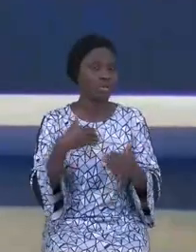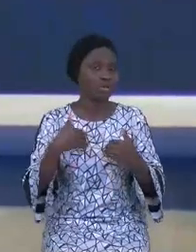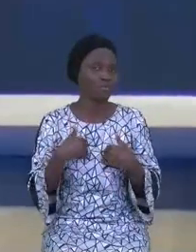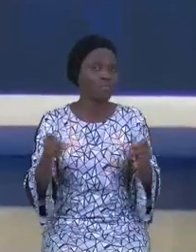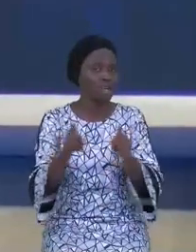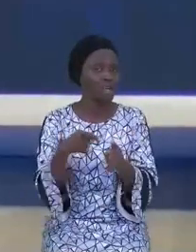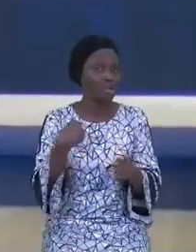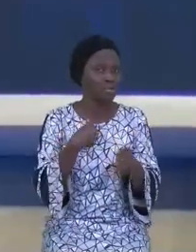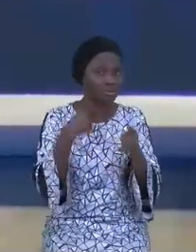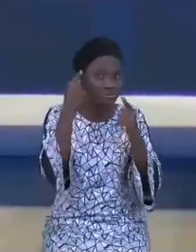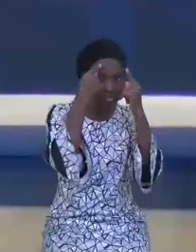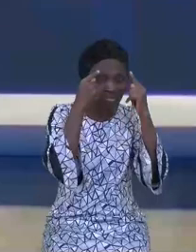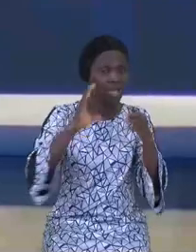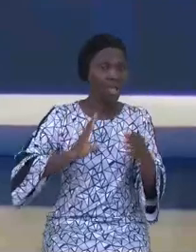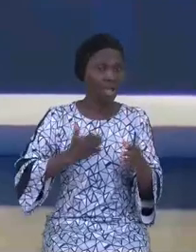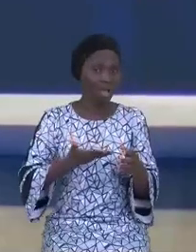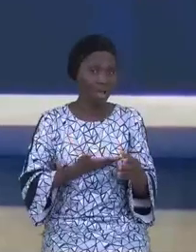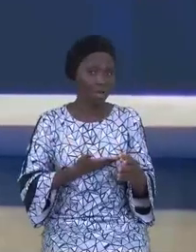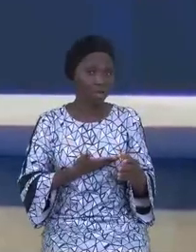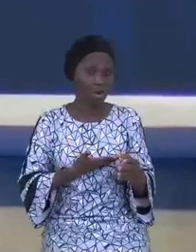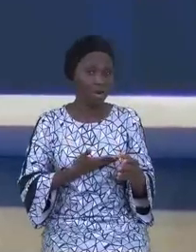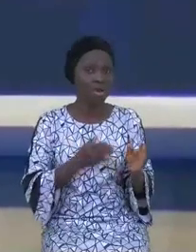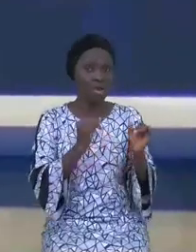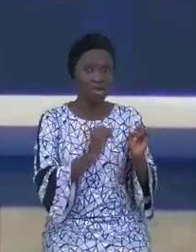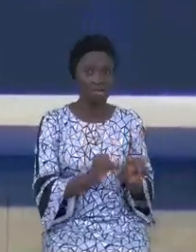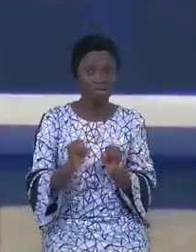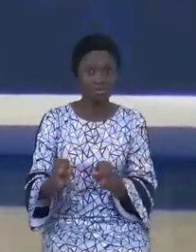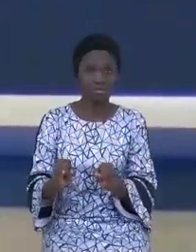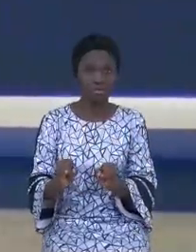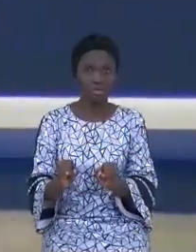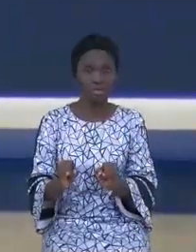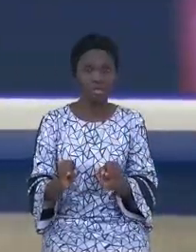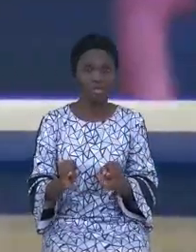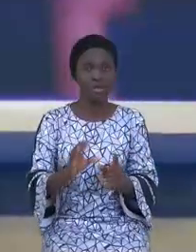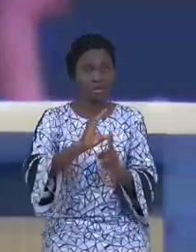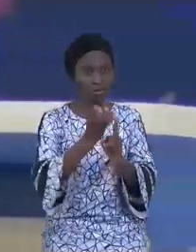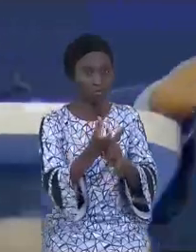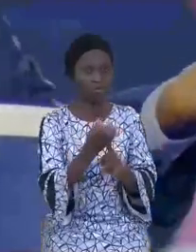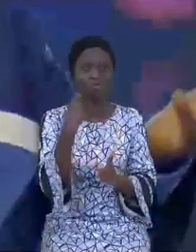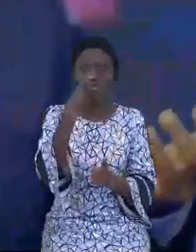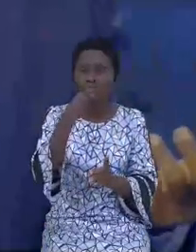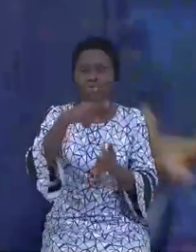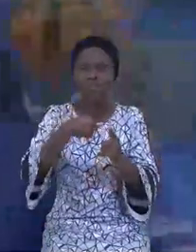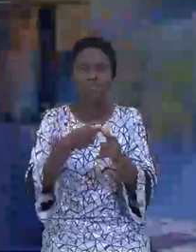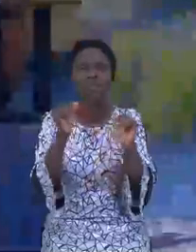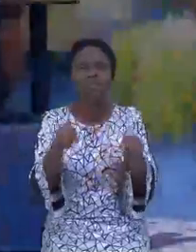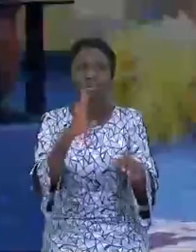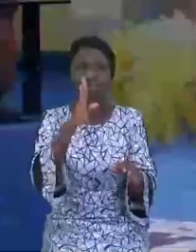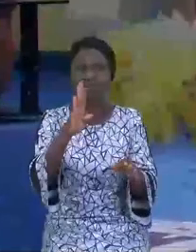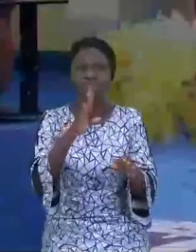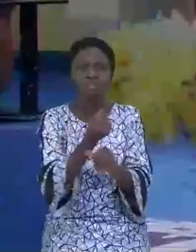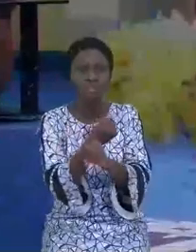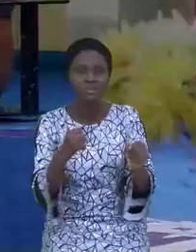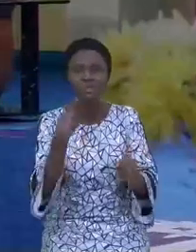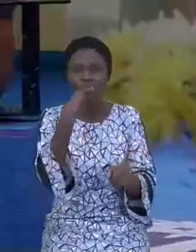considérons nos conditions individuelles, qui peut être sauvé ? Qui peut être délivré,